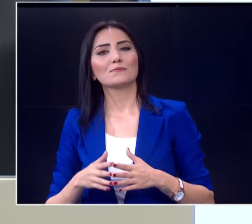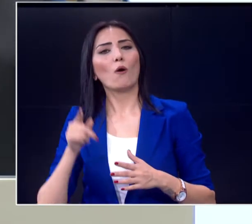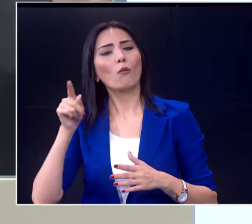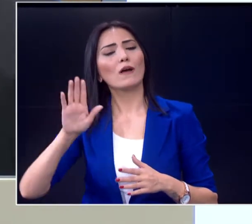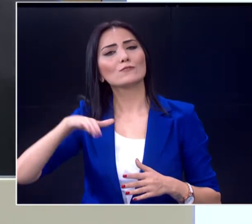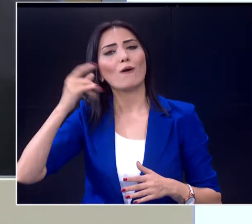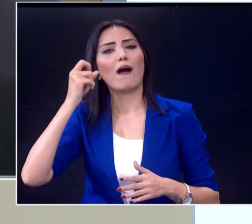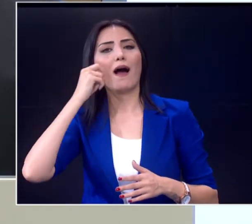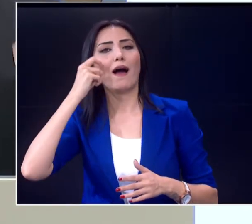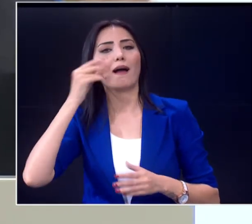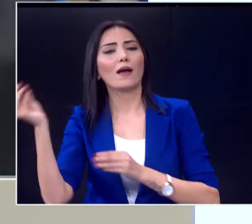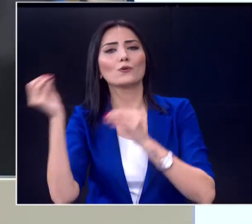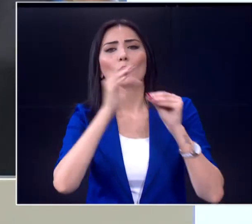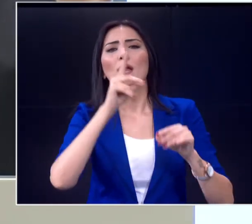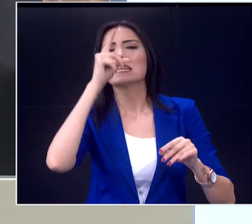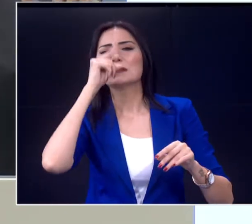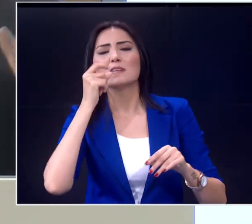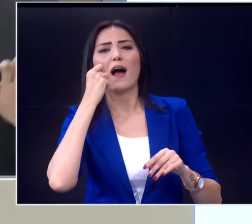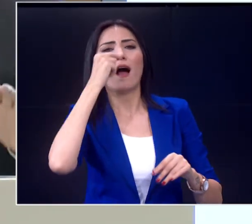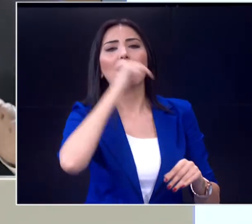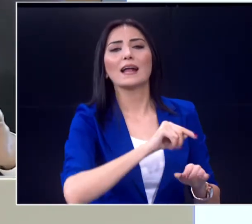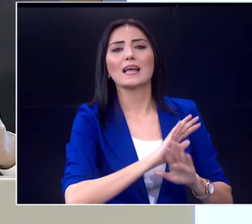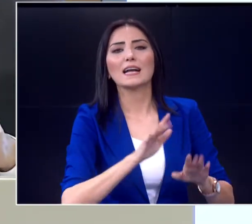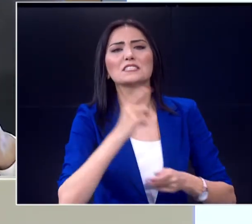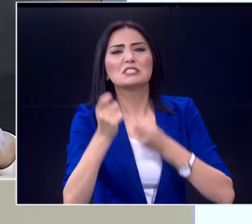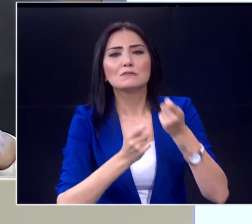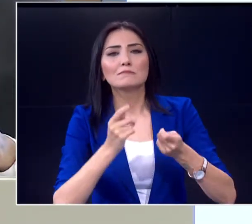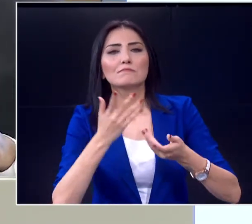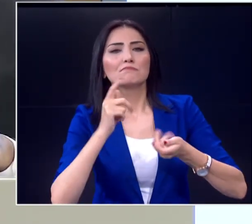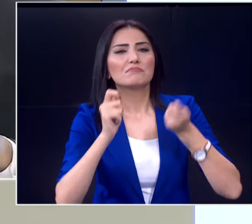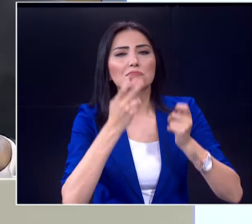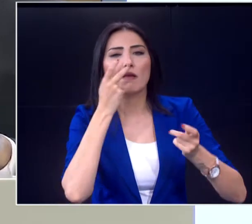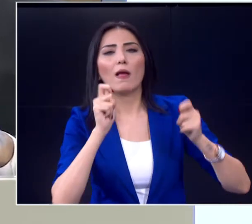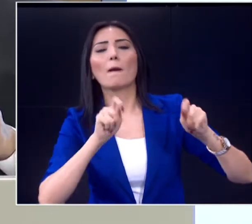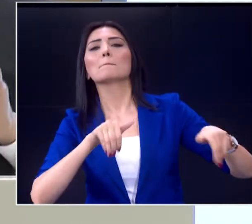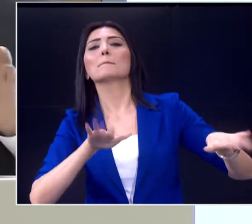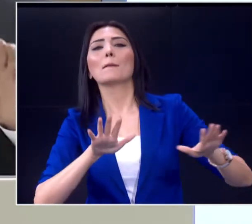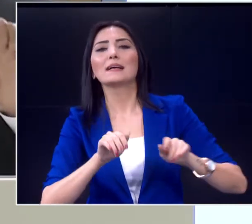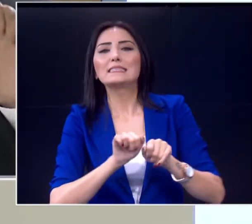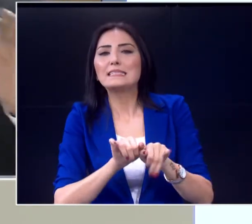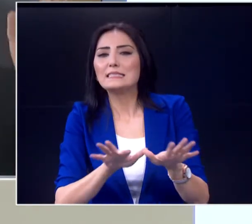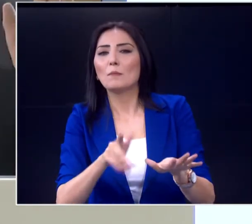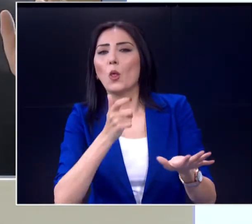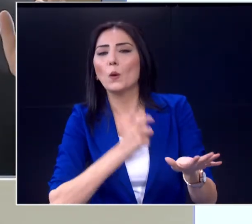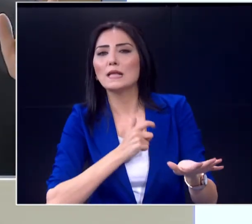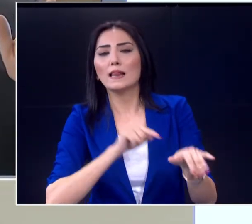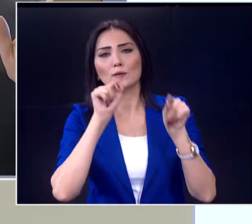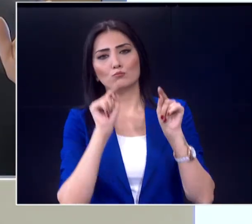Ondan sonra Ankara'ya gönderiyor. Kimse Ankara'da artık iş çeviremez. Sistemin özelliği bu.